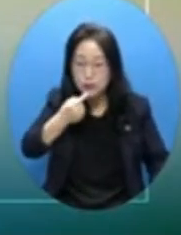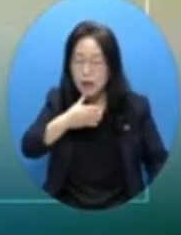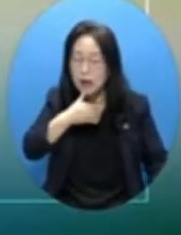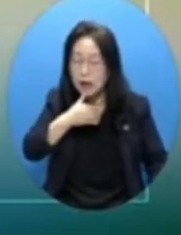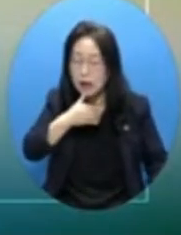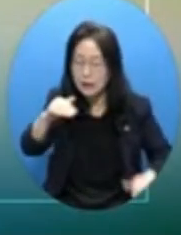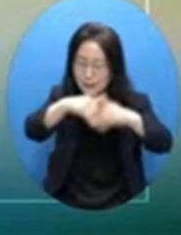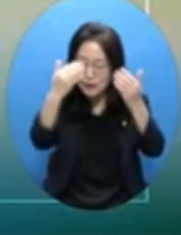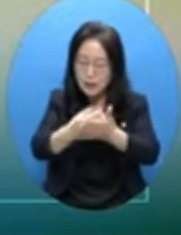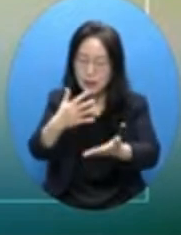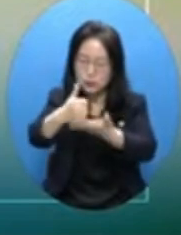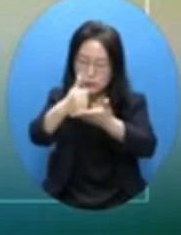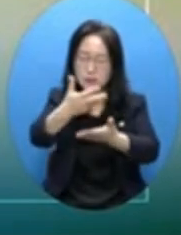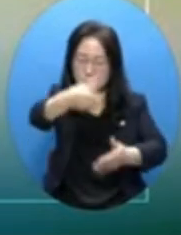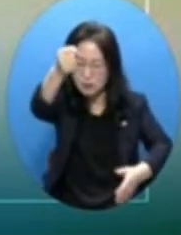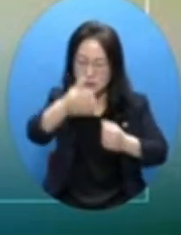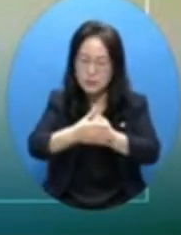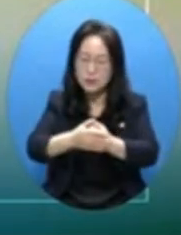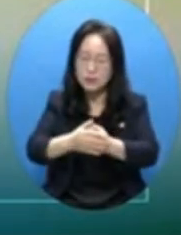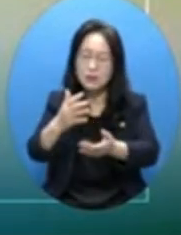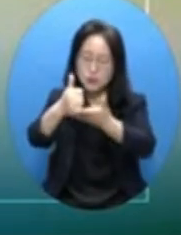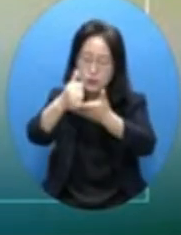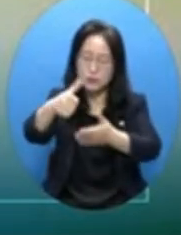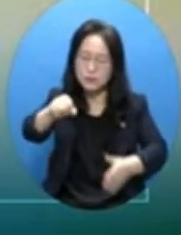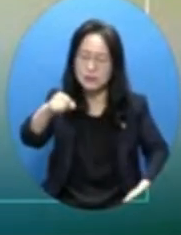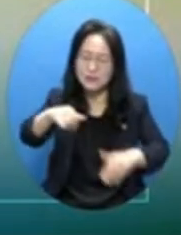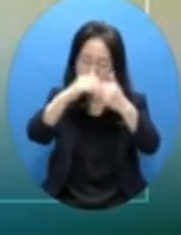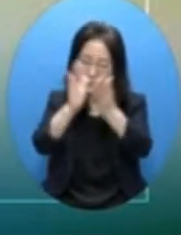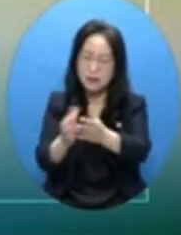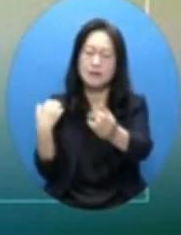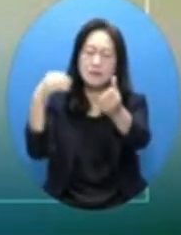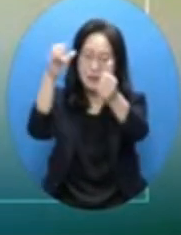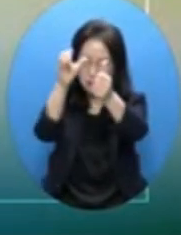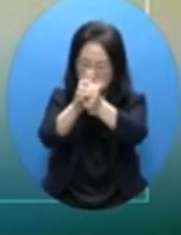주님께 제 자녀를 맡깁니다. 책임져 주세요.